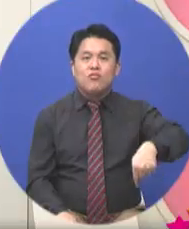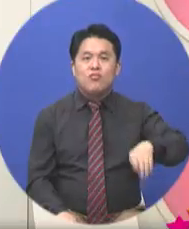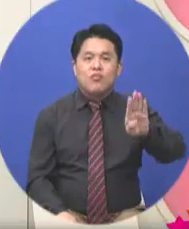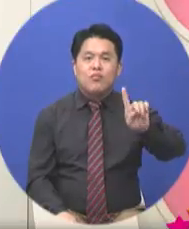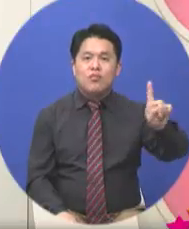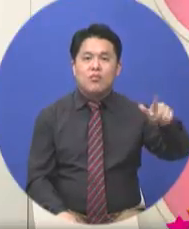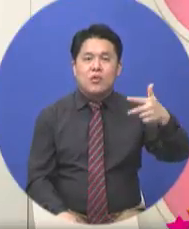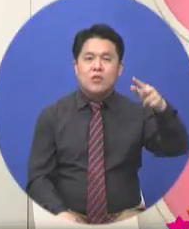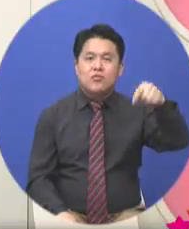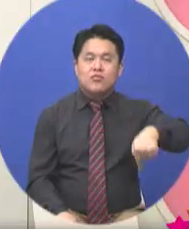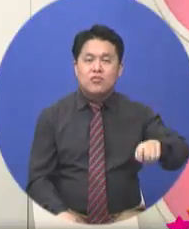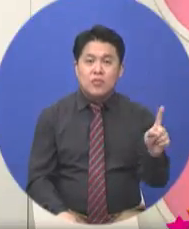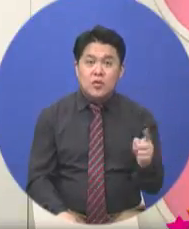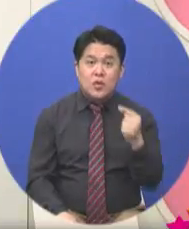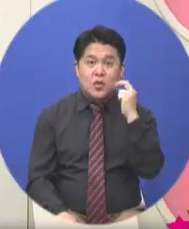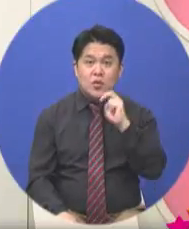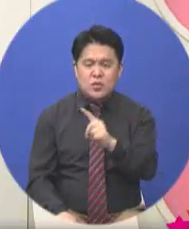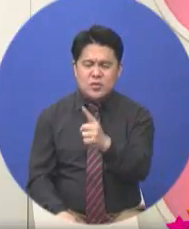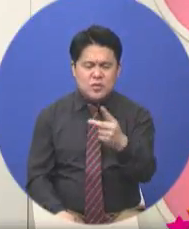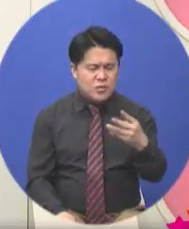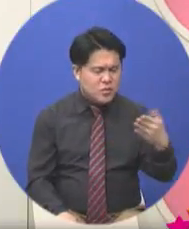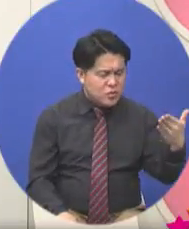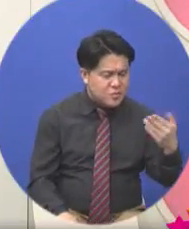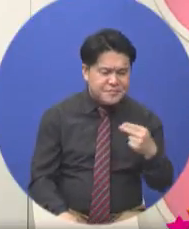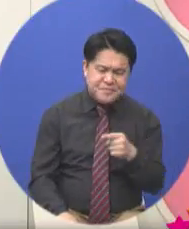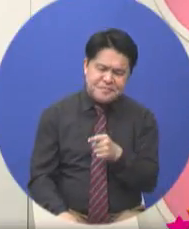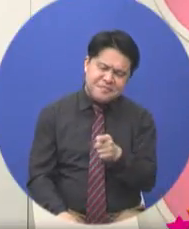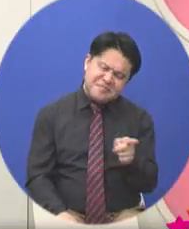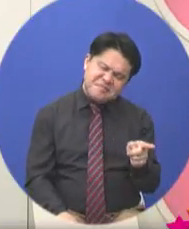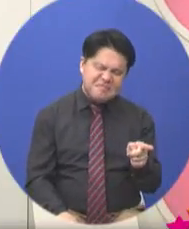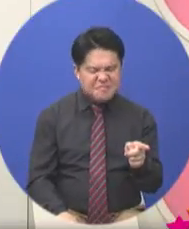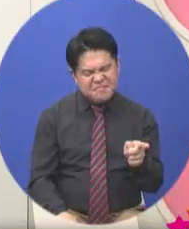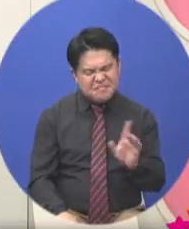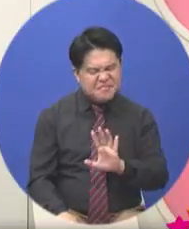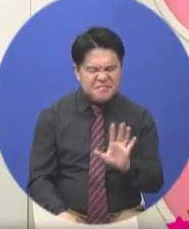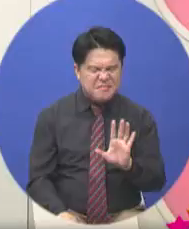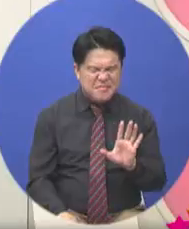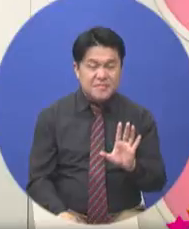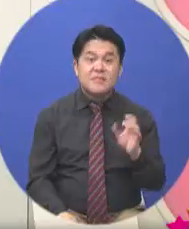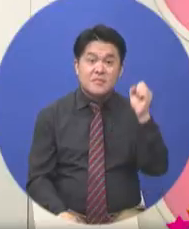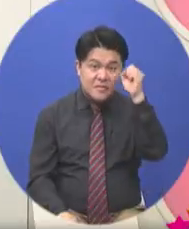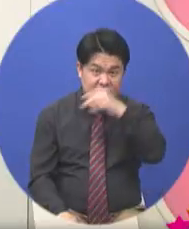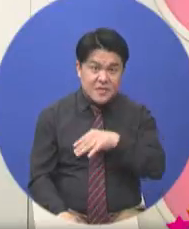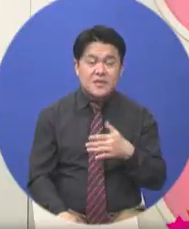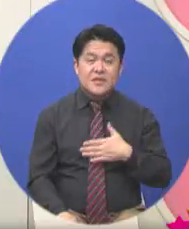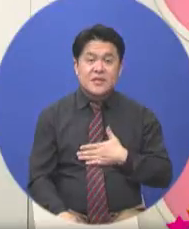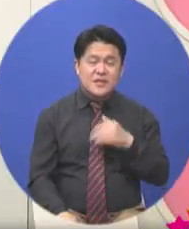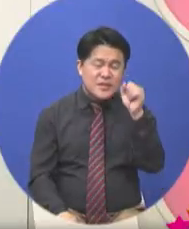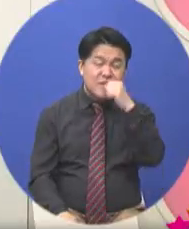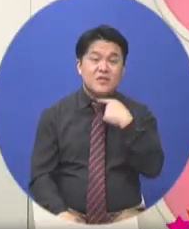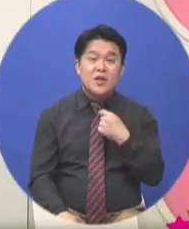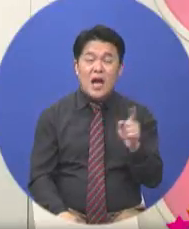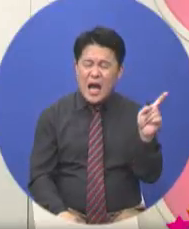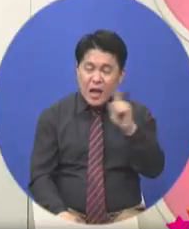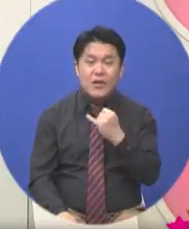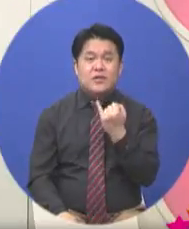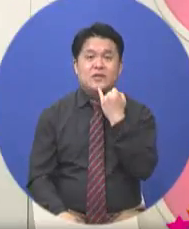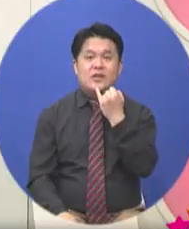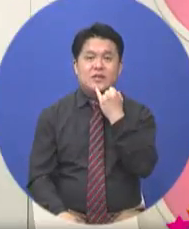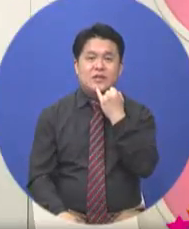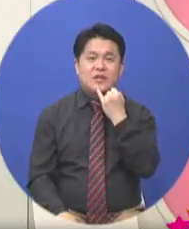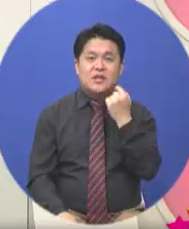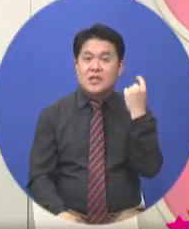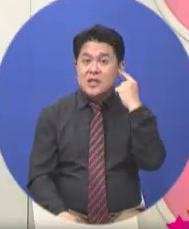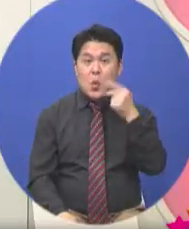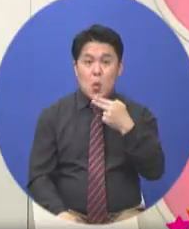부르기는 그 9곡의 노래 중에서 부르고 싶으신 노래가 없을 경우에 예, 당황하지 마시고 평소에 좋아하시는 노래 반주